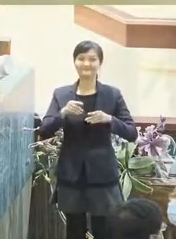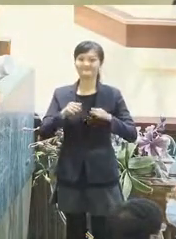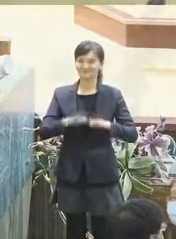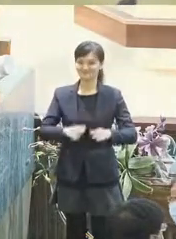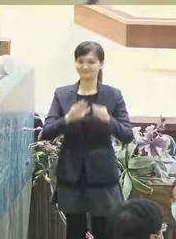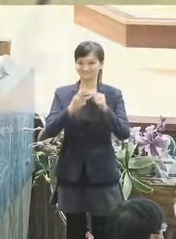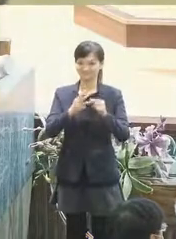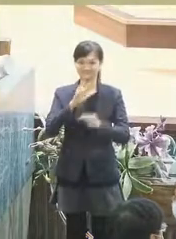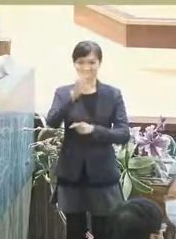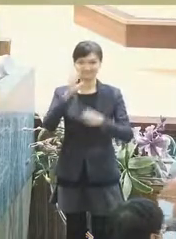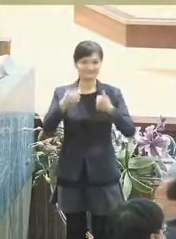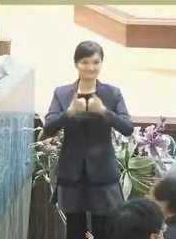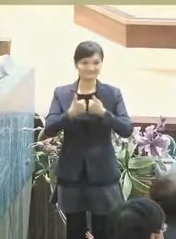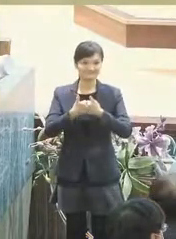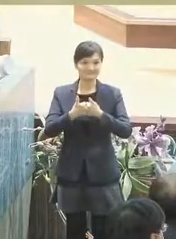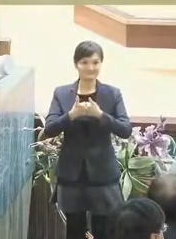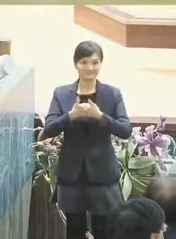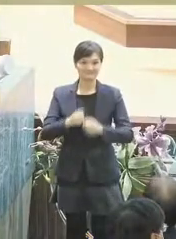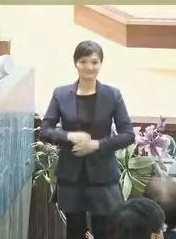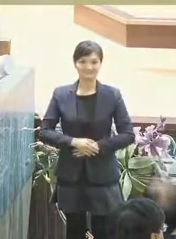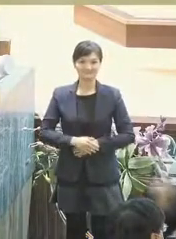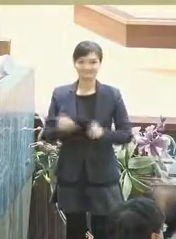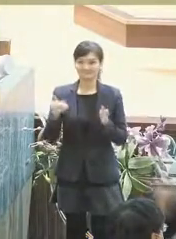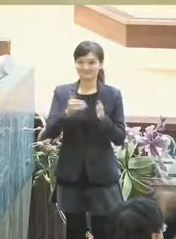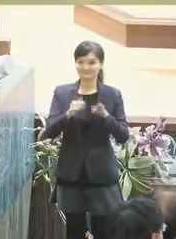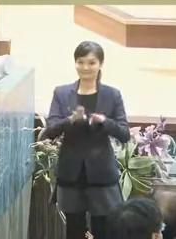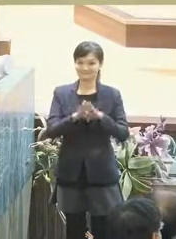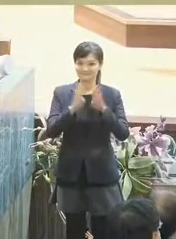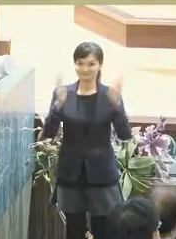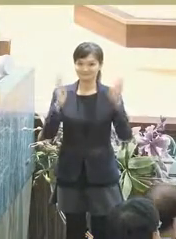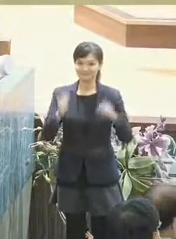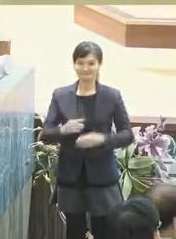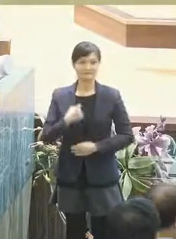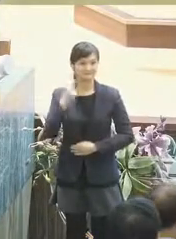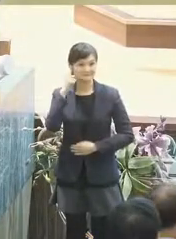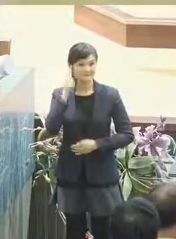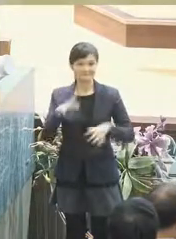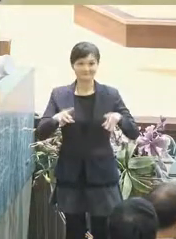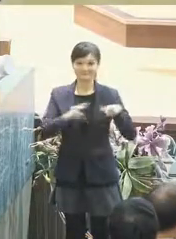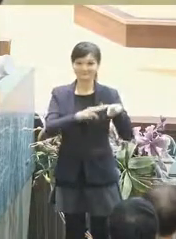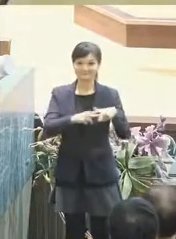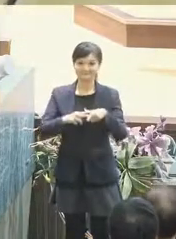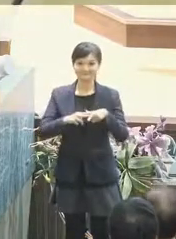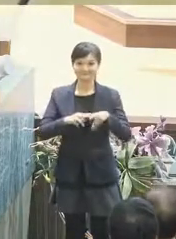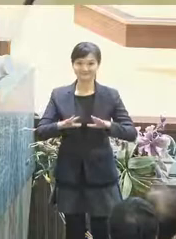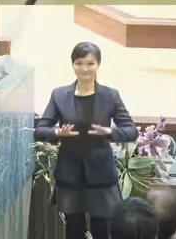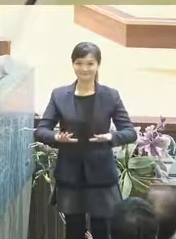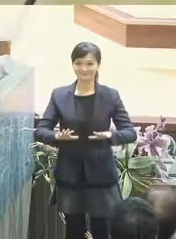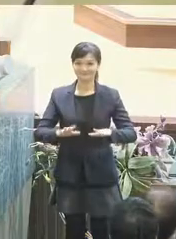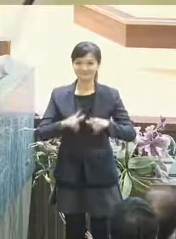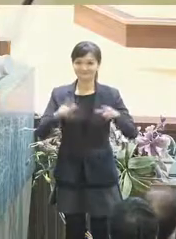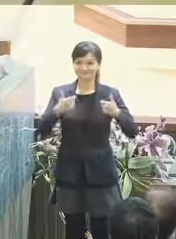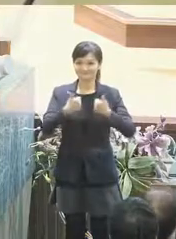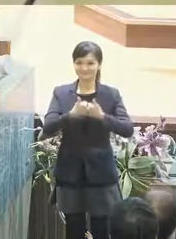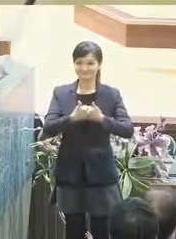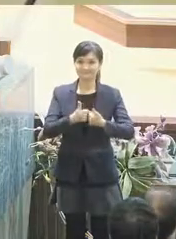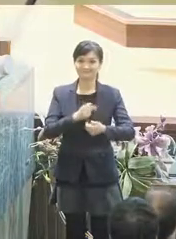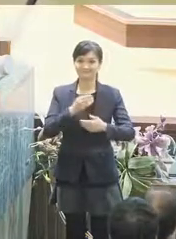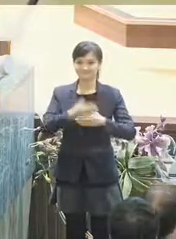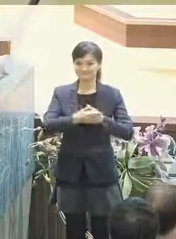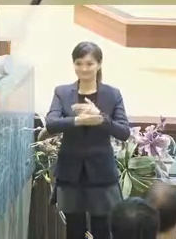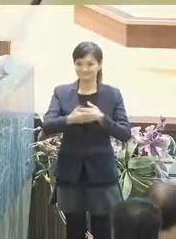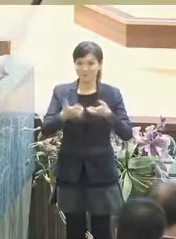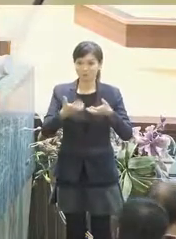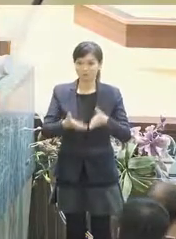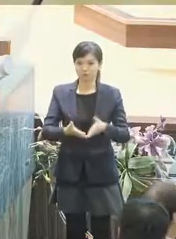们活动第三天的活动即将开始，所以我想先介绍一下这一次对于这个大会整个活动意义